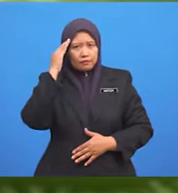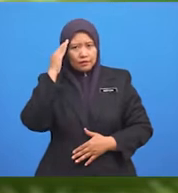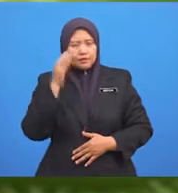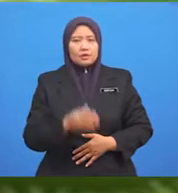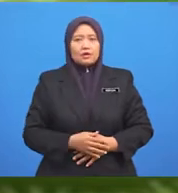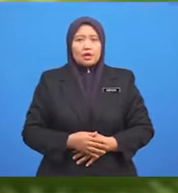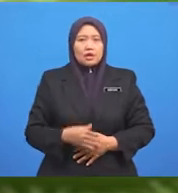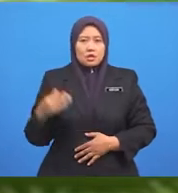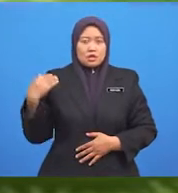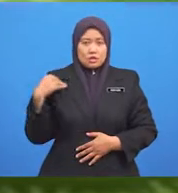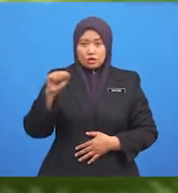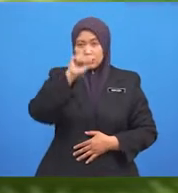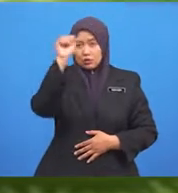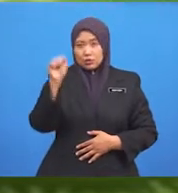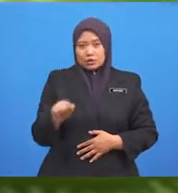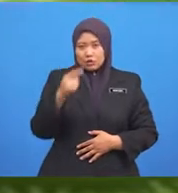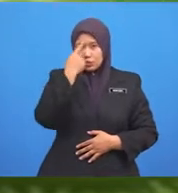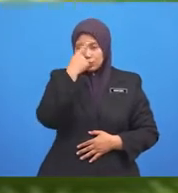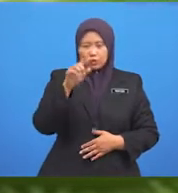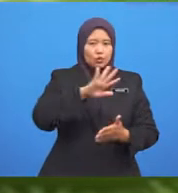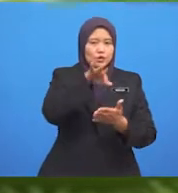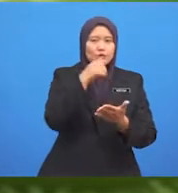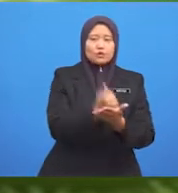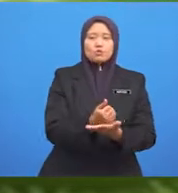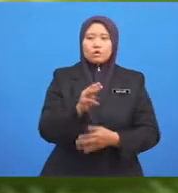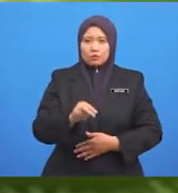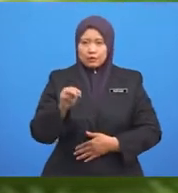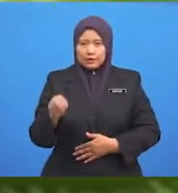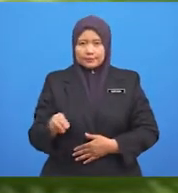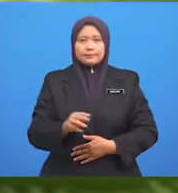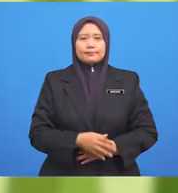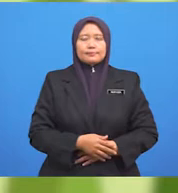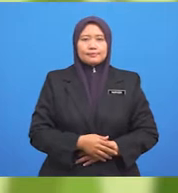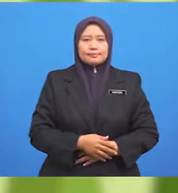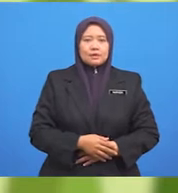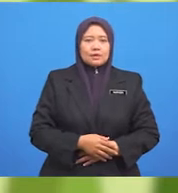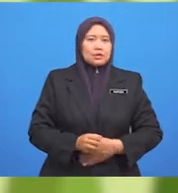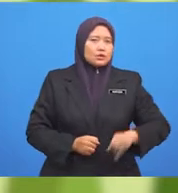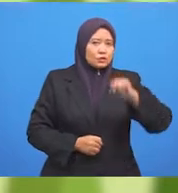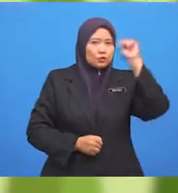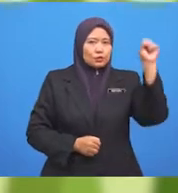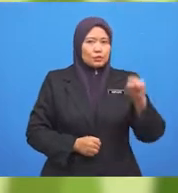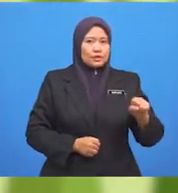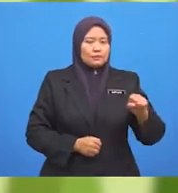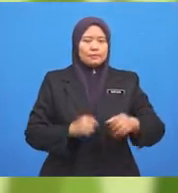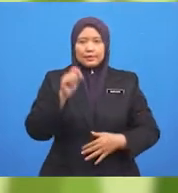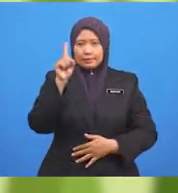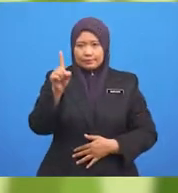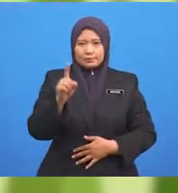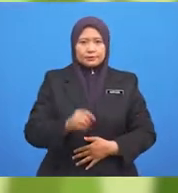telah menyediakan beberapa soalan untuk dijawab oleh semua murid. Soalan yang pertama,